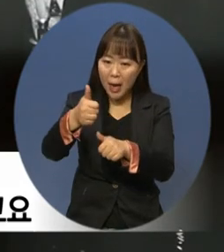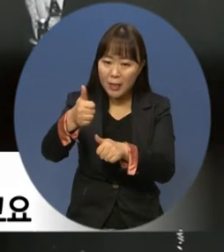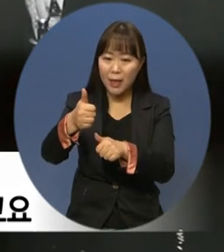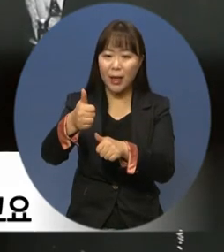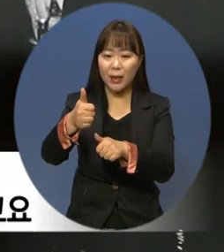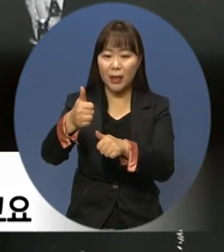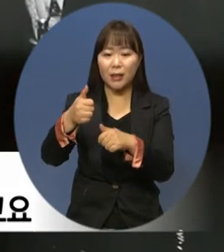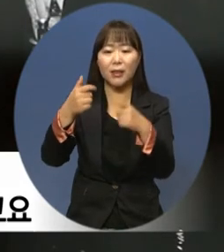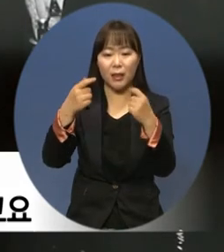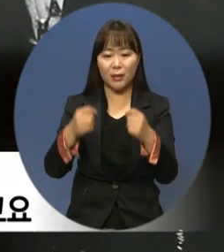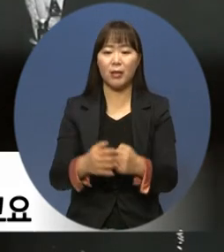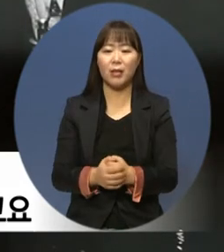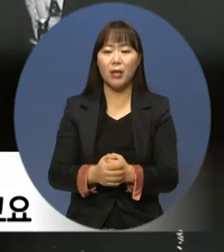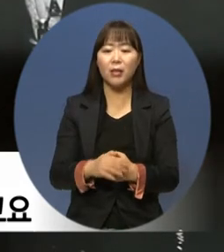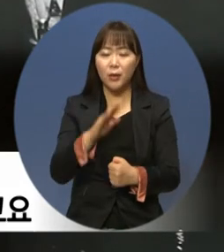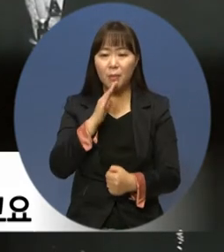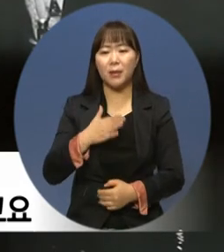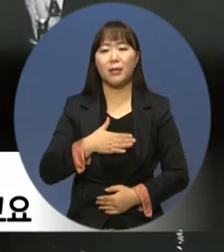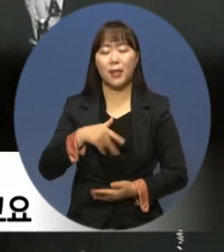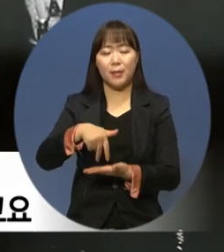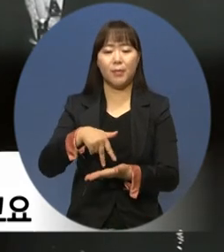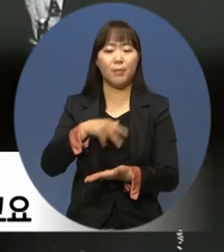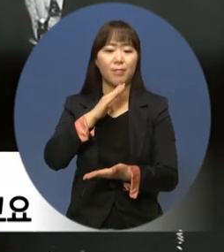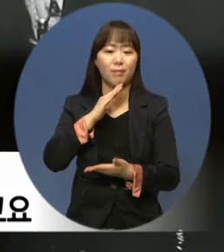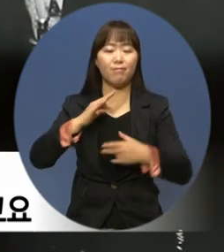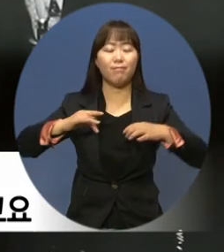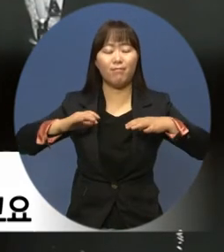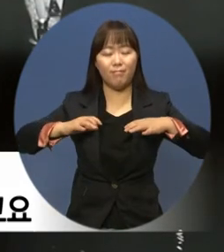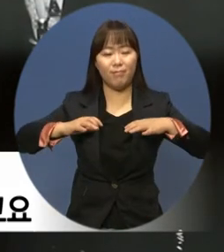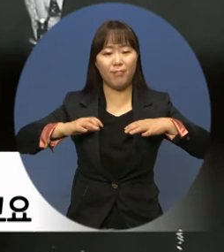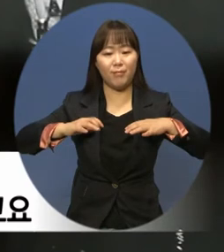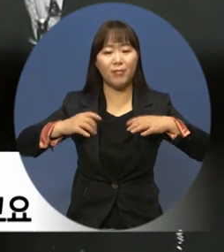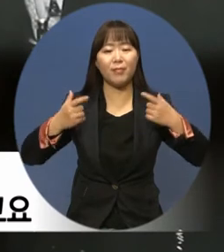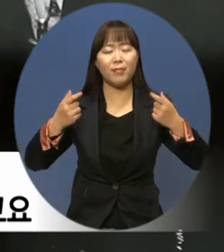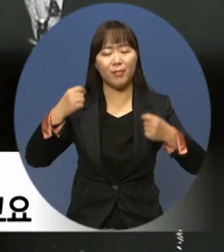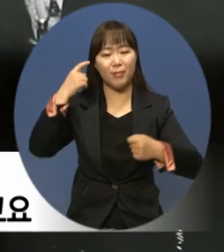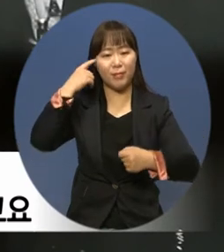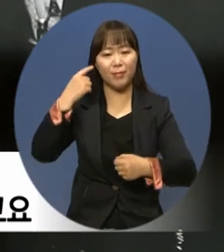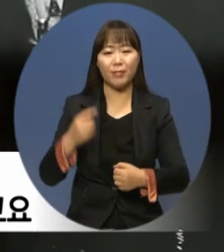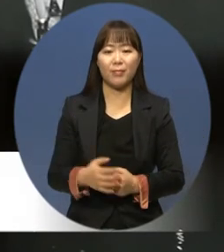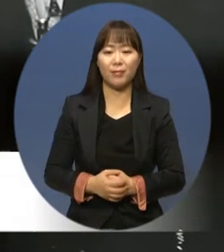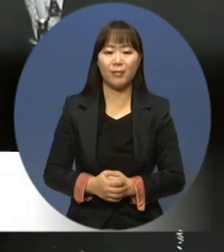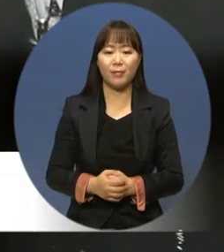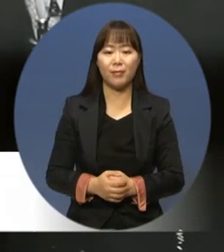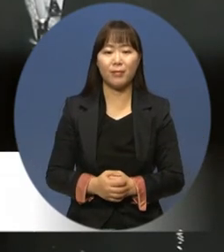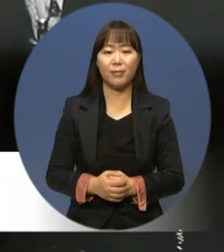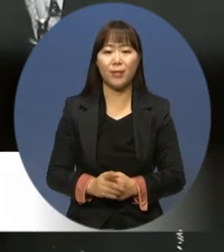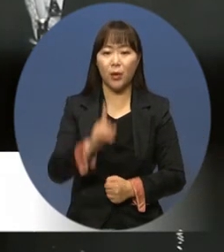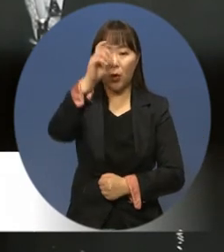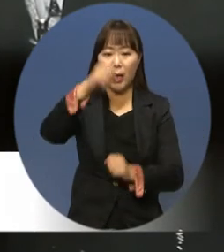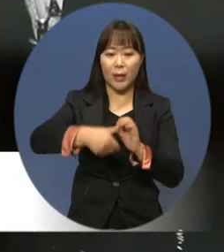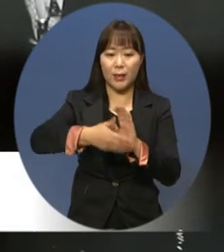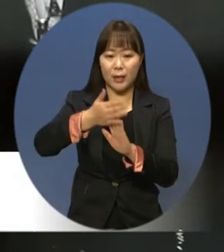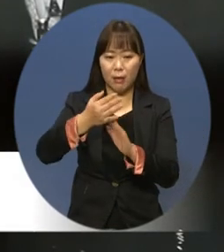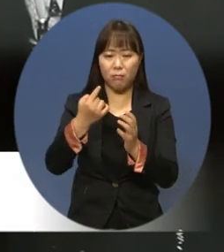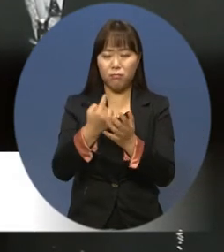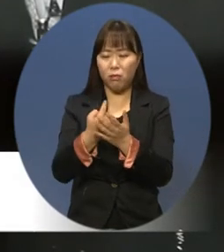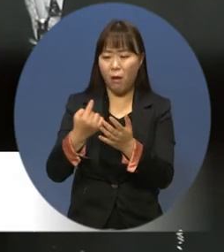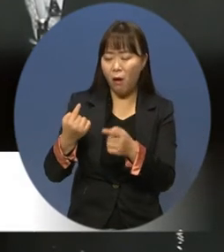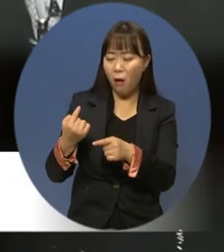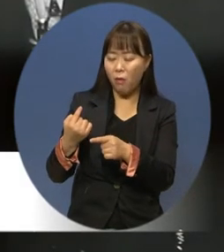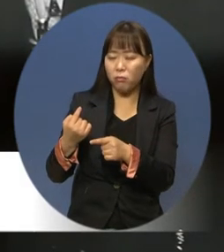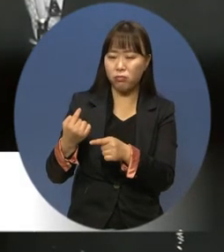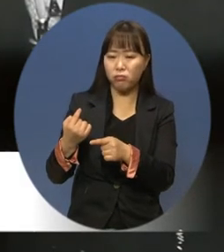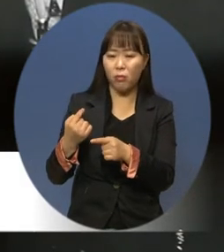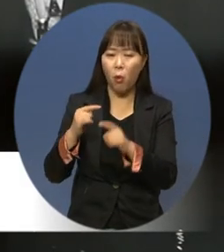그런 거 정말 저는 여기 자랑스럽고요. 고양시에 정말 소외받고